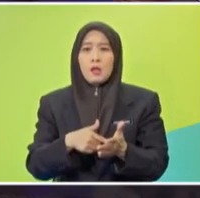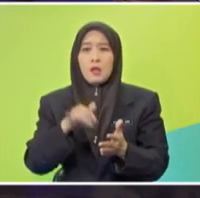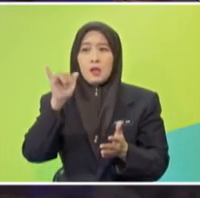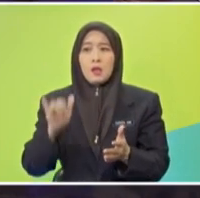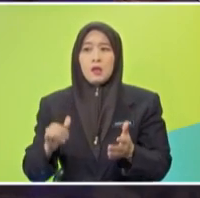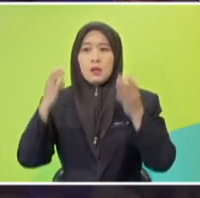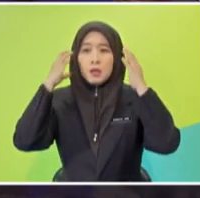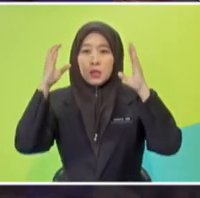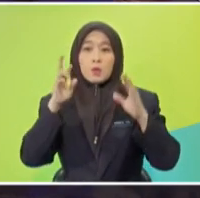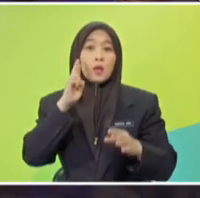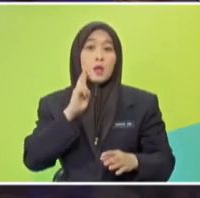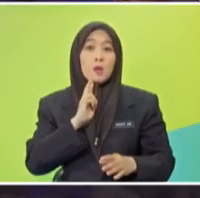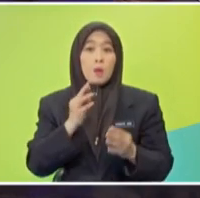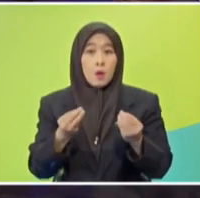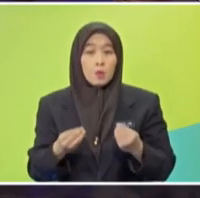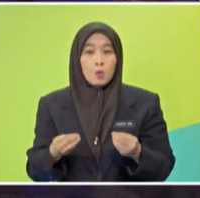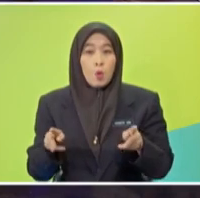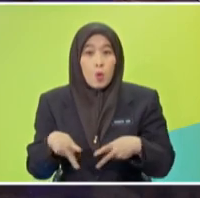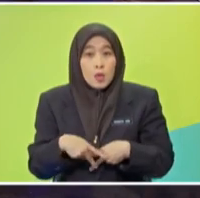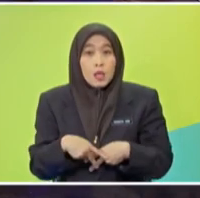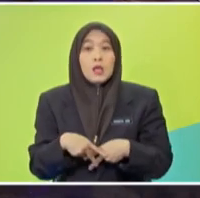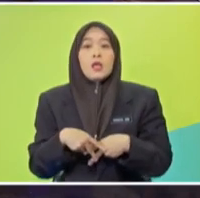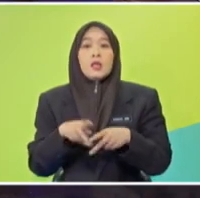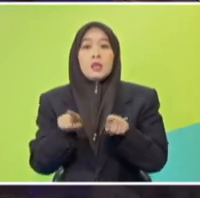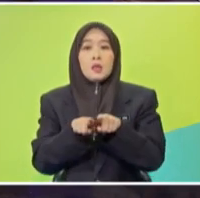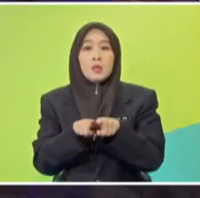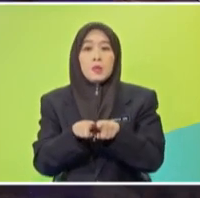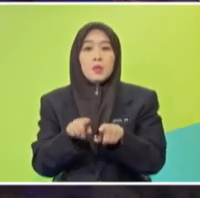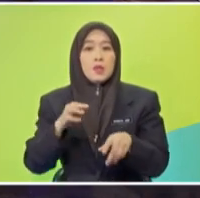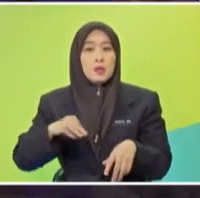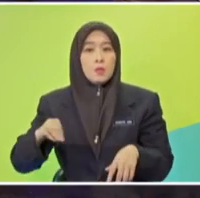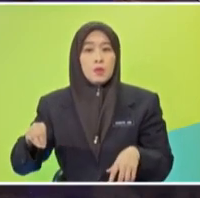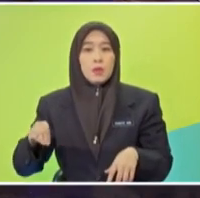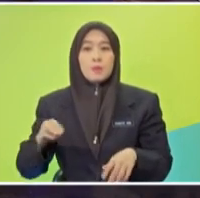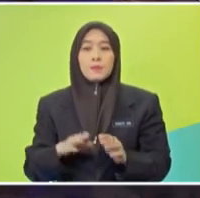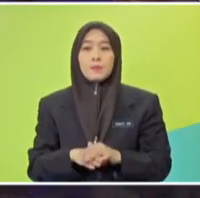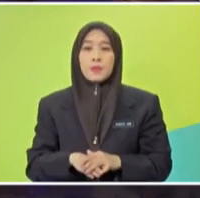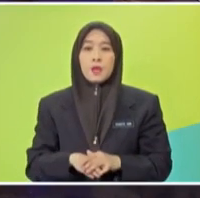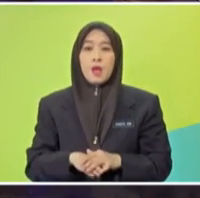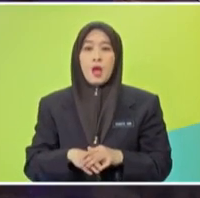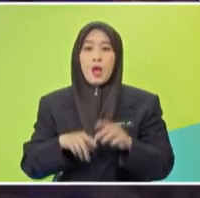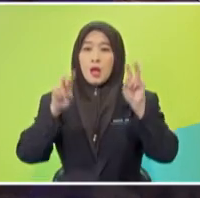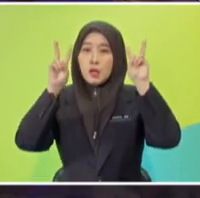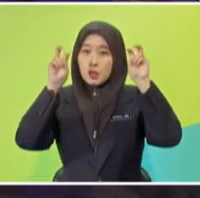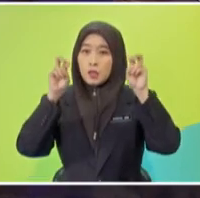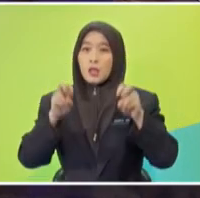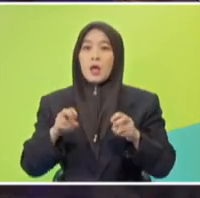untuk memahami dengan lebih jelas bagi tajuk kita hari ini tentang seni seni itu